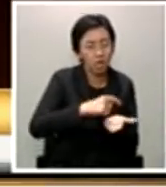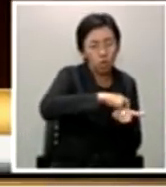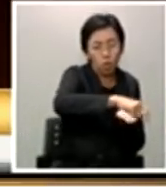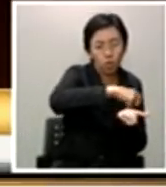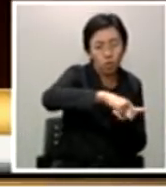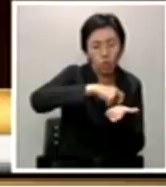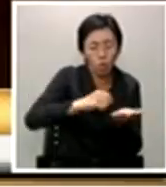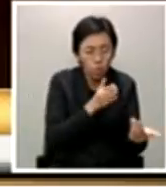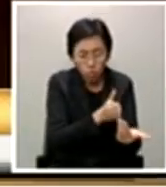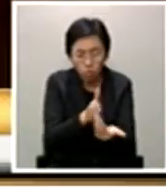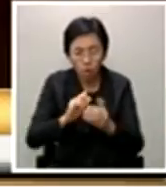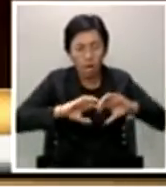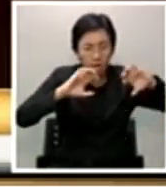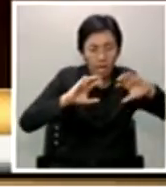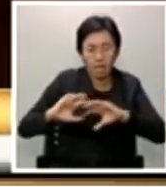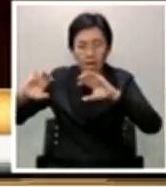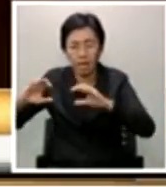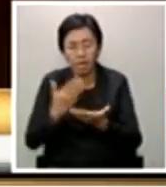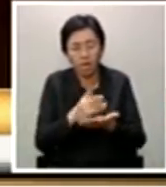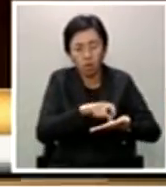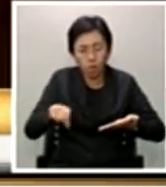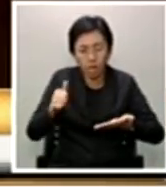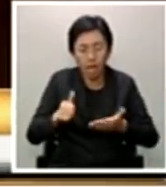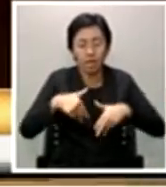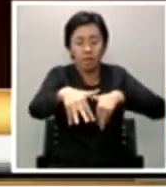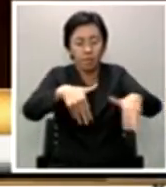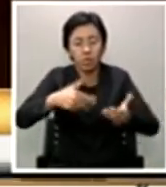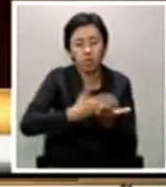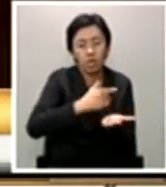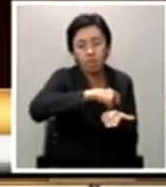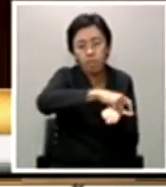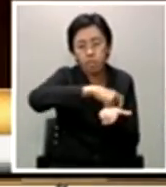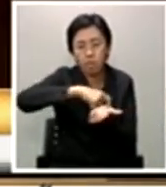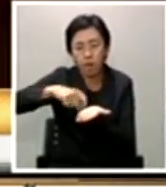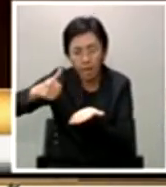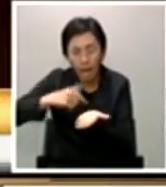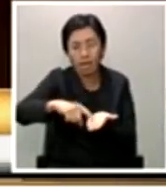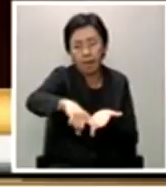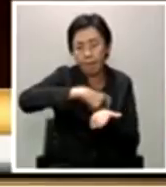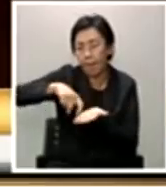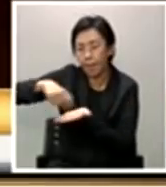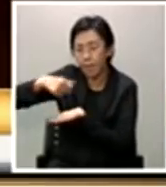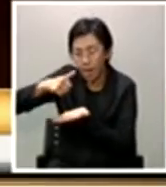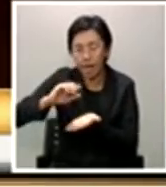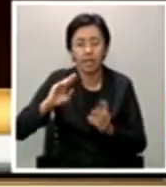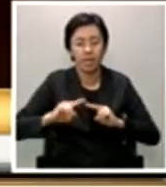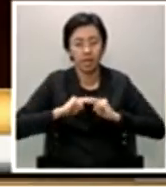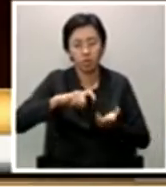งระหว่างรัฐต่อรัฐส่งมาถึงประชาชนได้ประชาชนส่งมาถึงเราได้เอกชนส่งมาถึงเรา